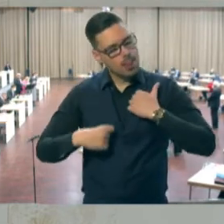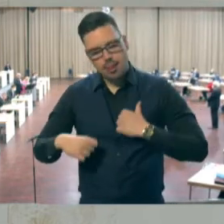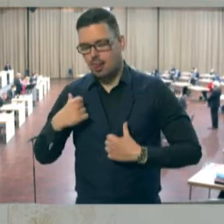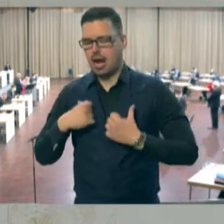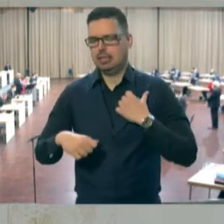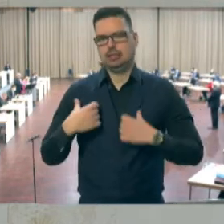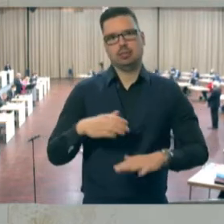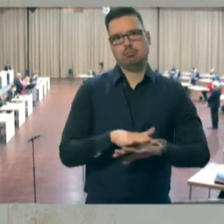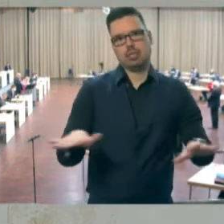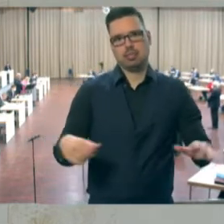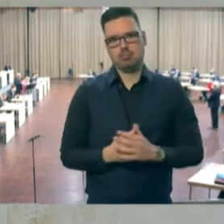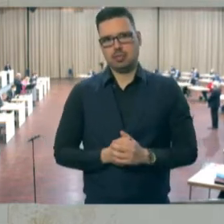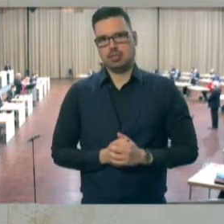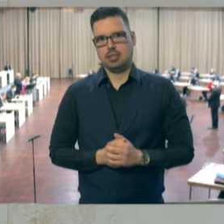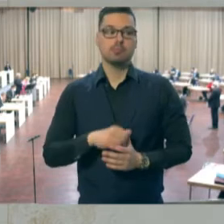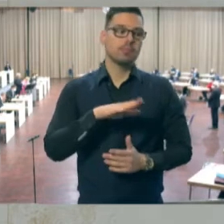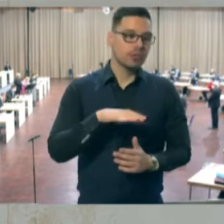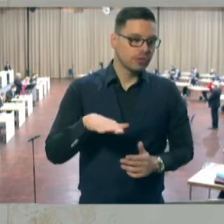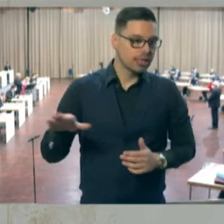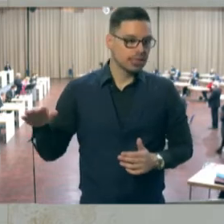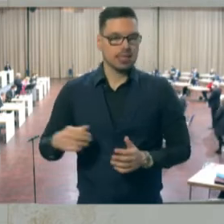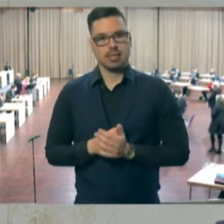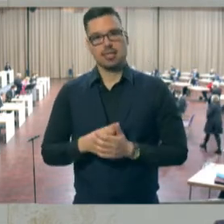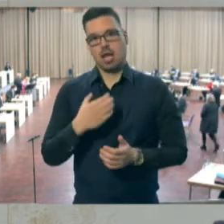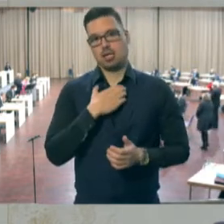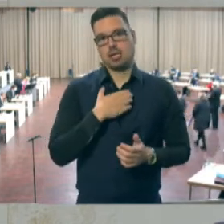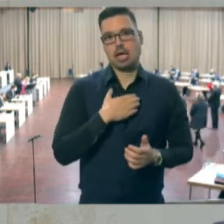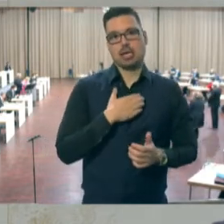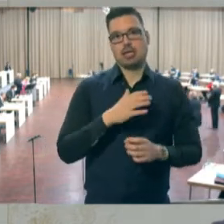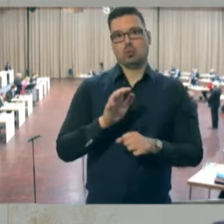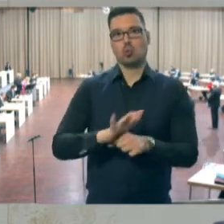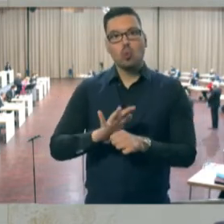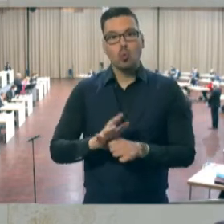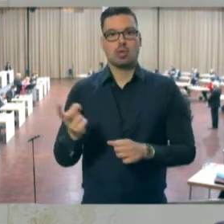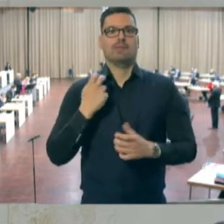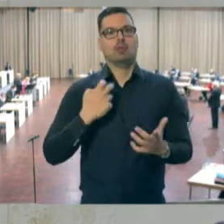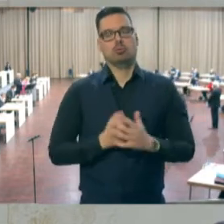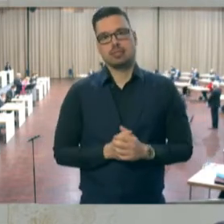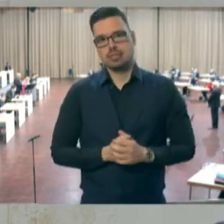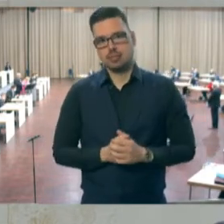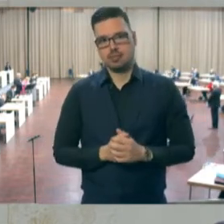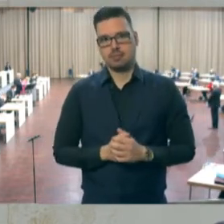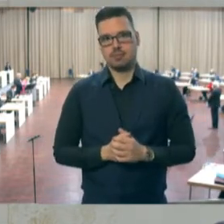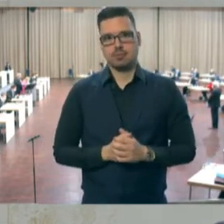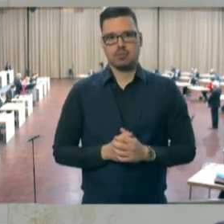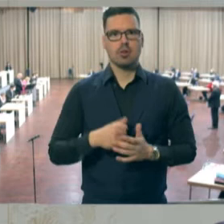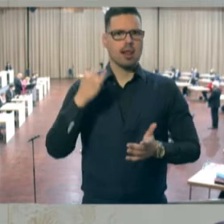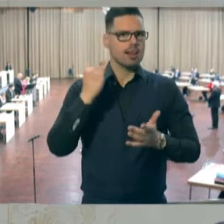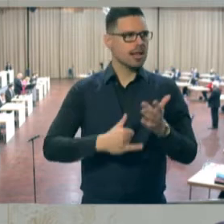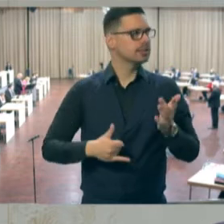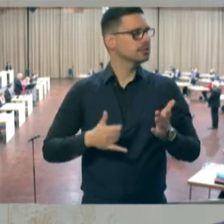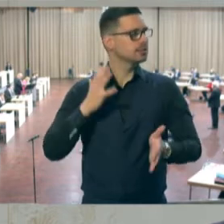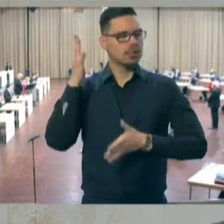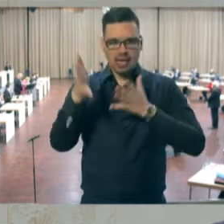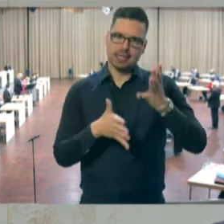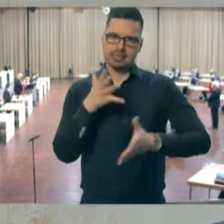Pandemie. Kinder leiden unter der Krankheit Covid-19. Ich habe es in meinem letzten Beitrag zu